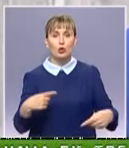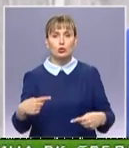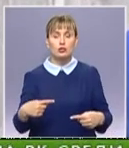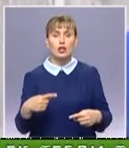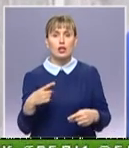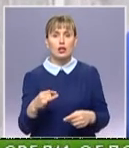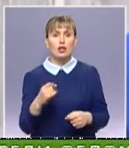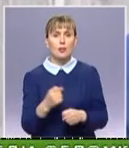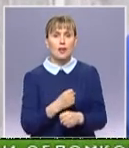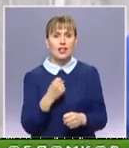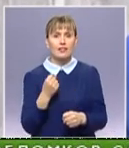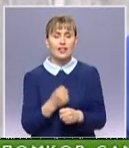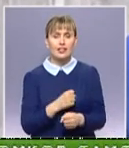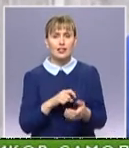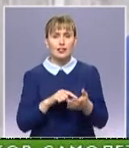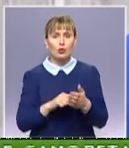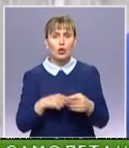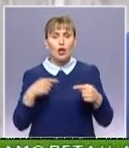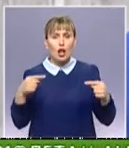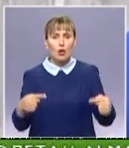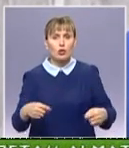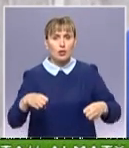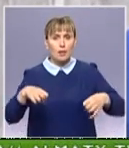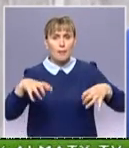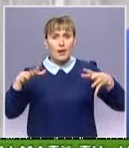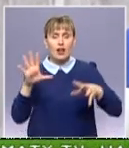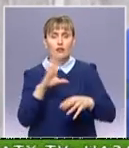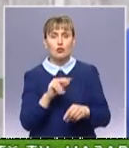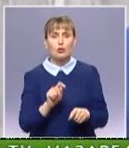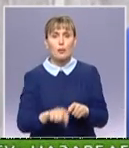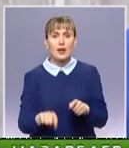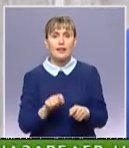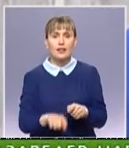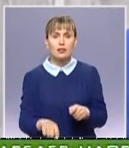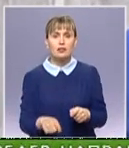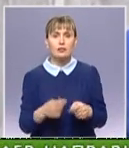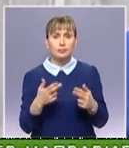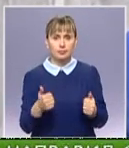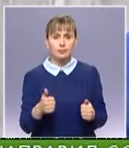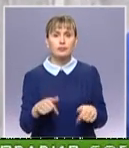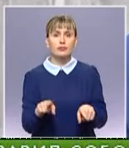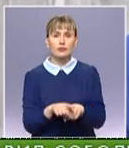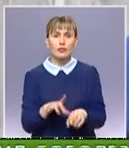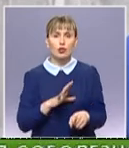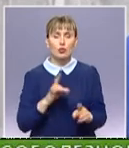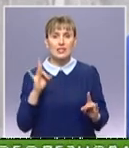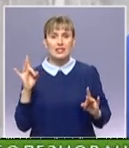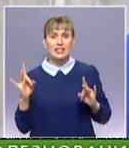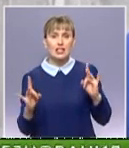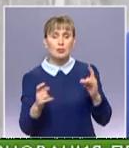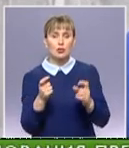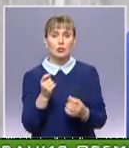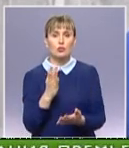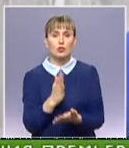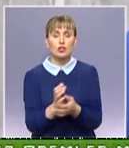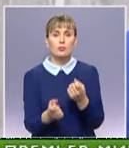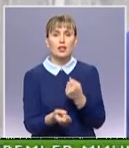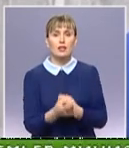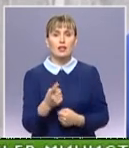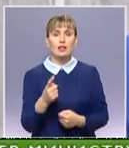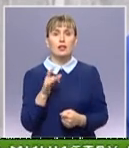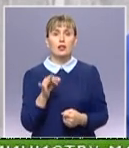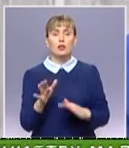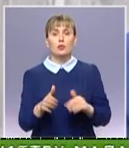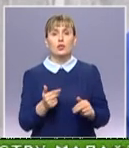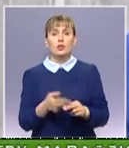производили обточку колесной парой. Да, там на кривых участках бывает, что там скрипы там появлялись в то время. И